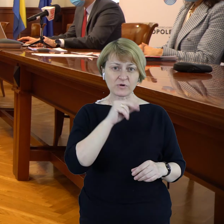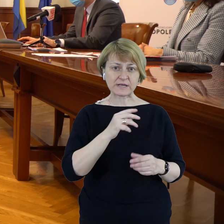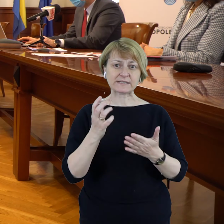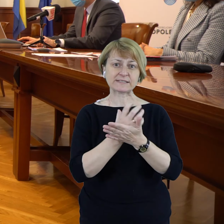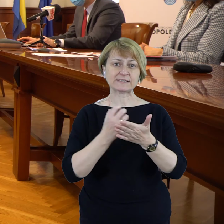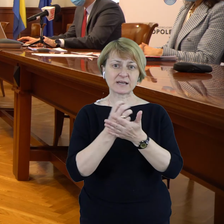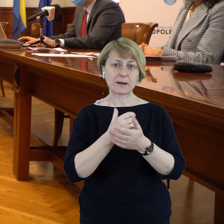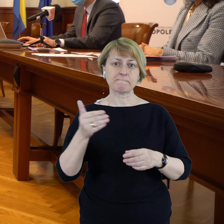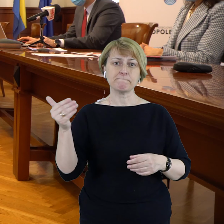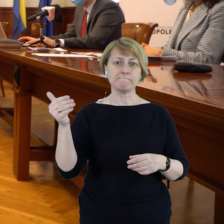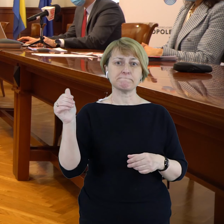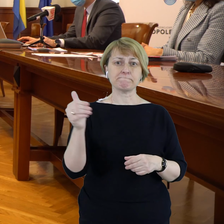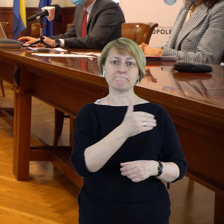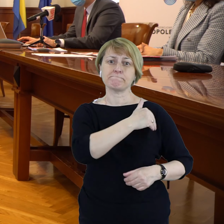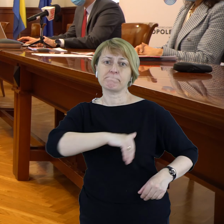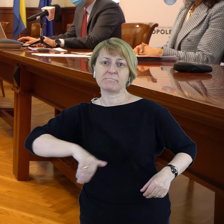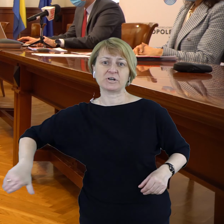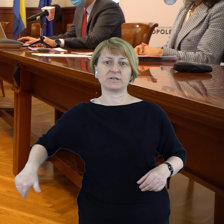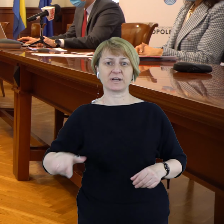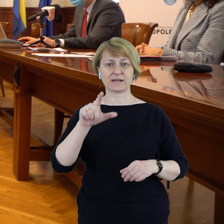o tym co mówiłem. Natomiast dochody wyniosły